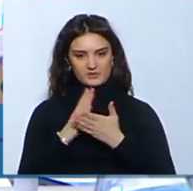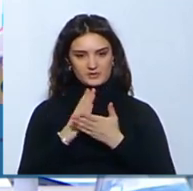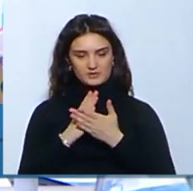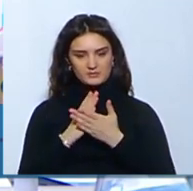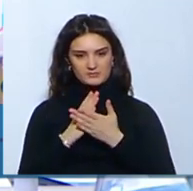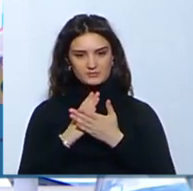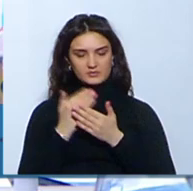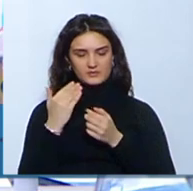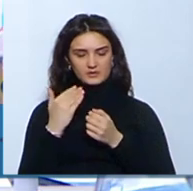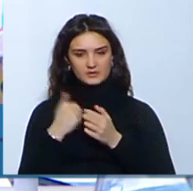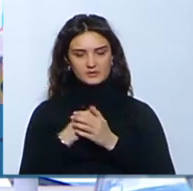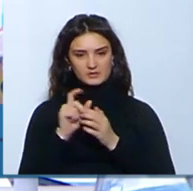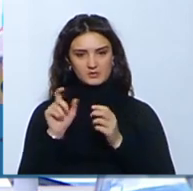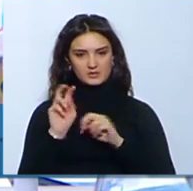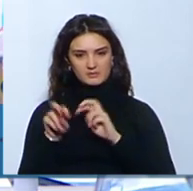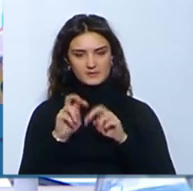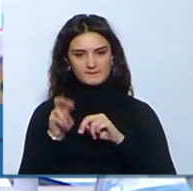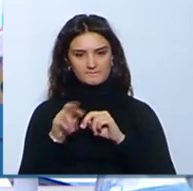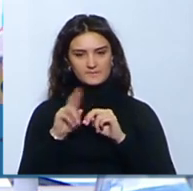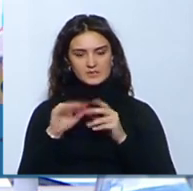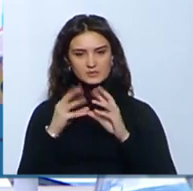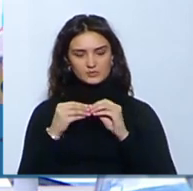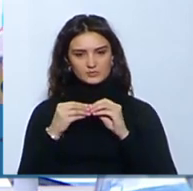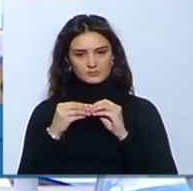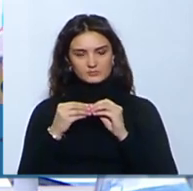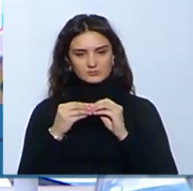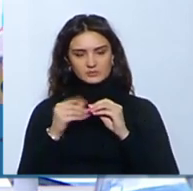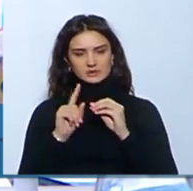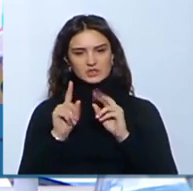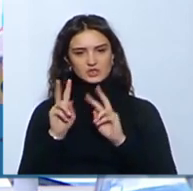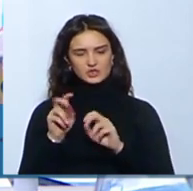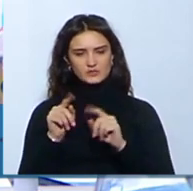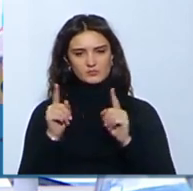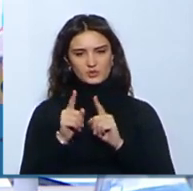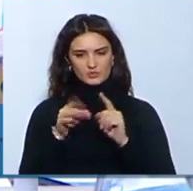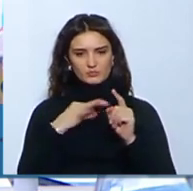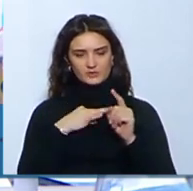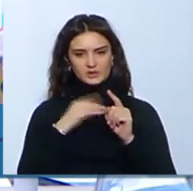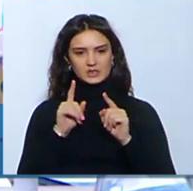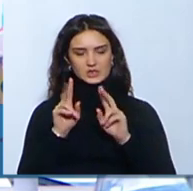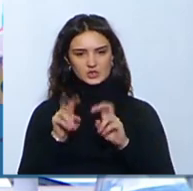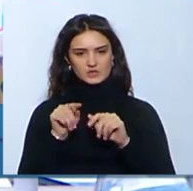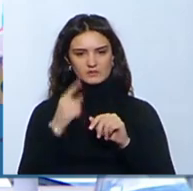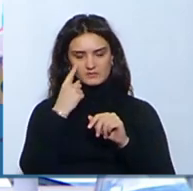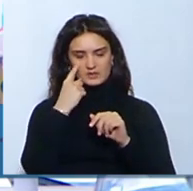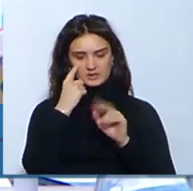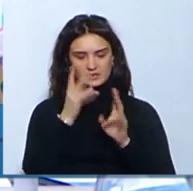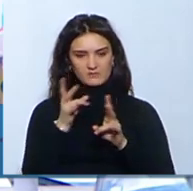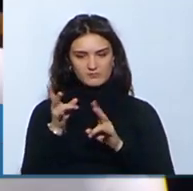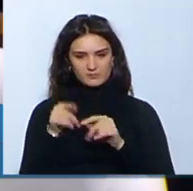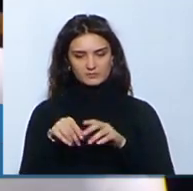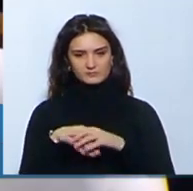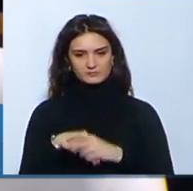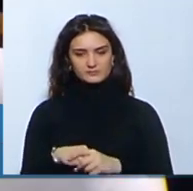ხვდებიან თქვენთან ადამიანები და ზოგადად რა იგულისხმება, მოკლედ რომ გითხრათ, რა იგულისხმება თვალის ტრავმის